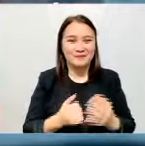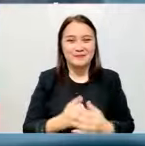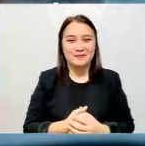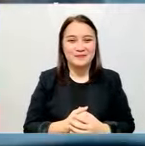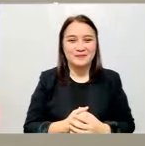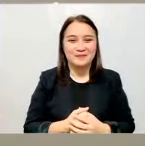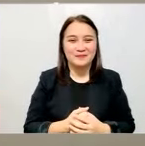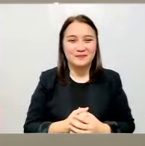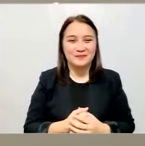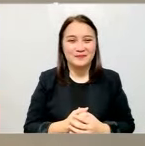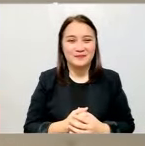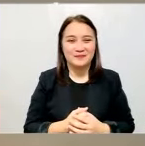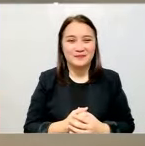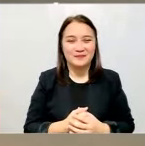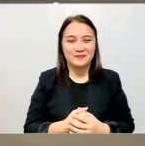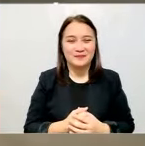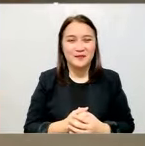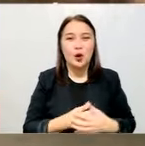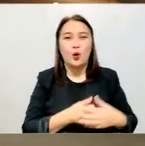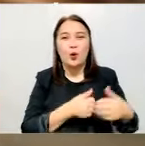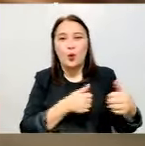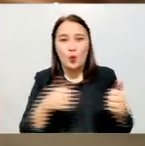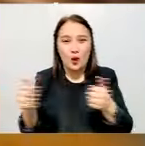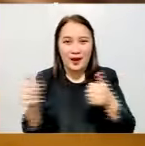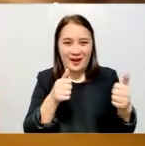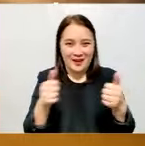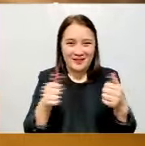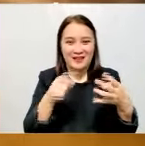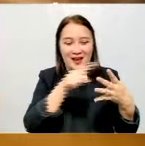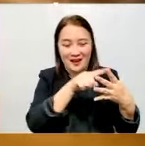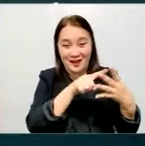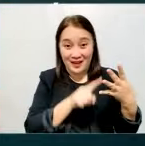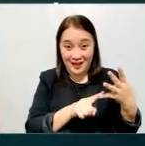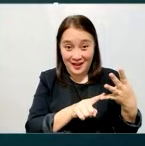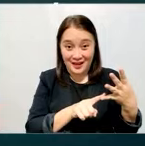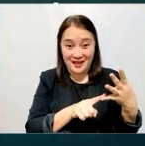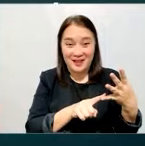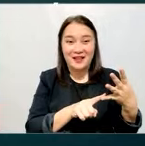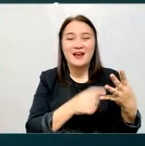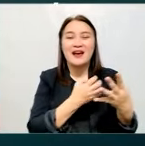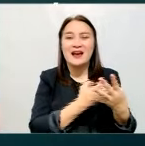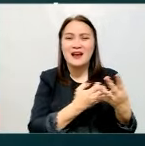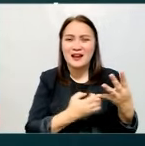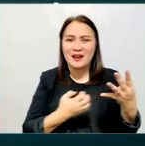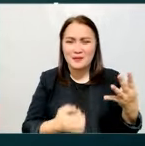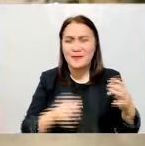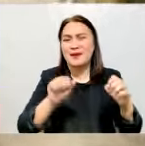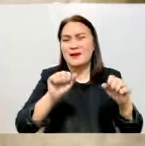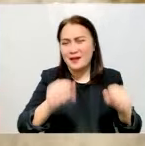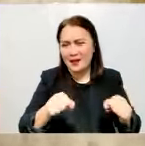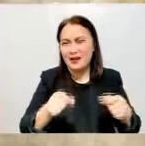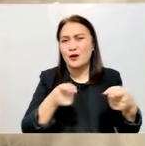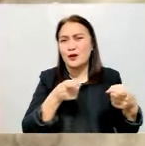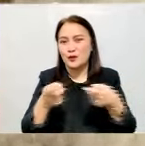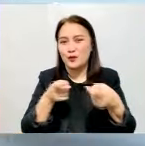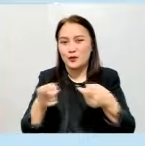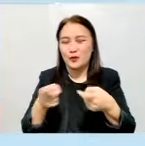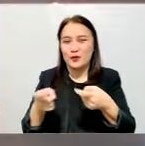You have always been special. Air! The most talented airbender. Ang apat na elementong niya, kayang-kayang kontrolin